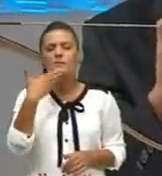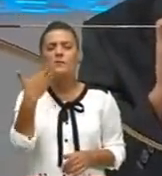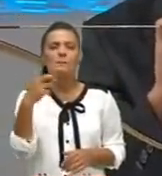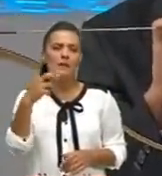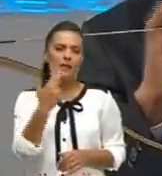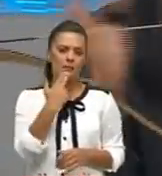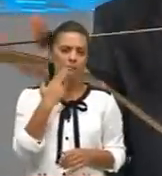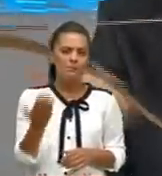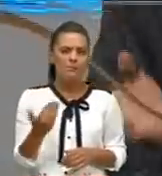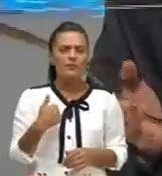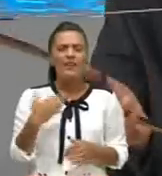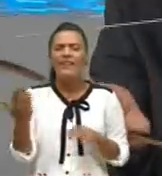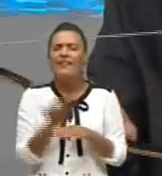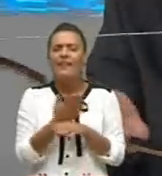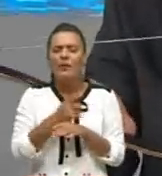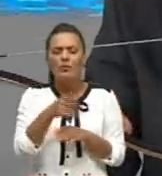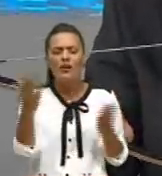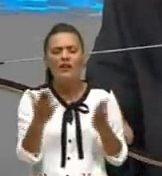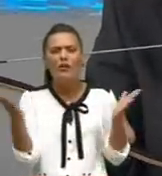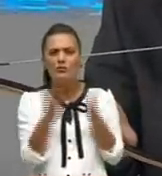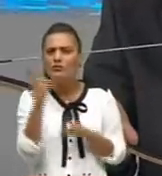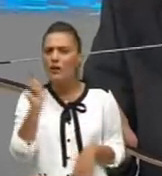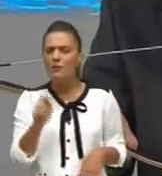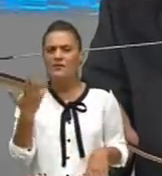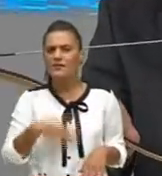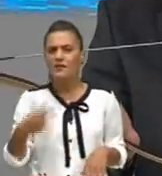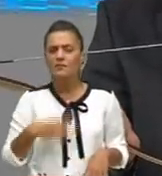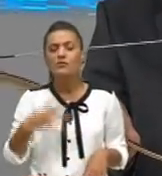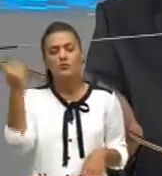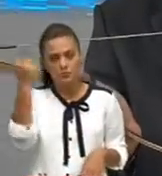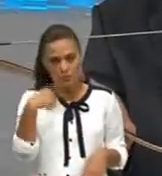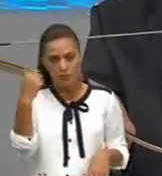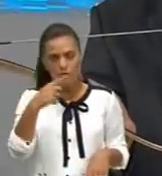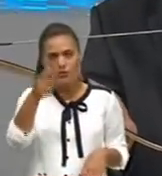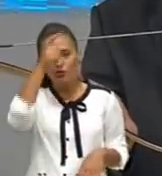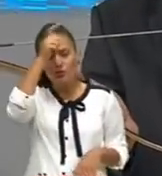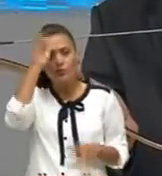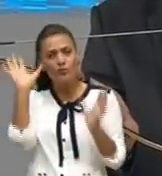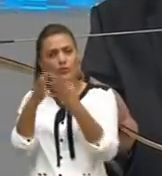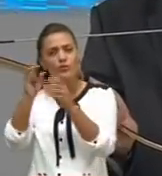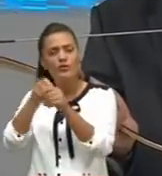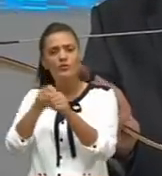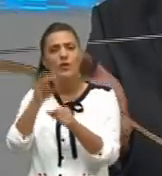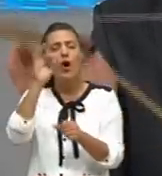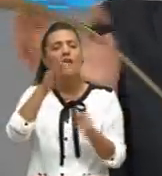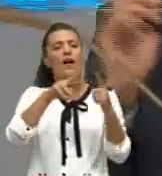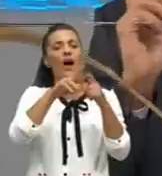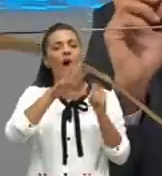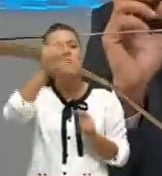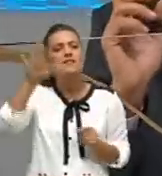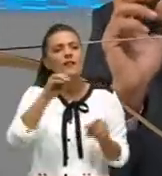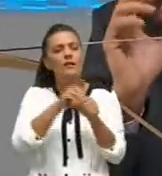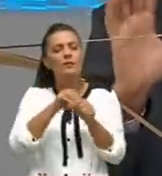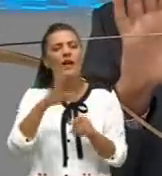Hanım. Neden bu kadar küçük yapmak istemişler? Çünkü Türkler Orta Asya'dan beri